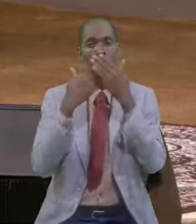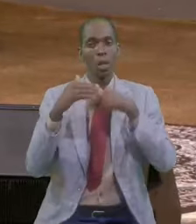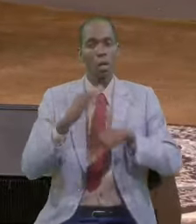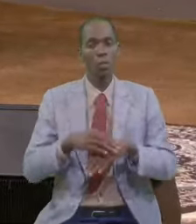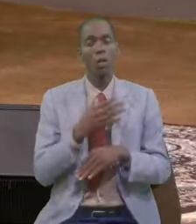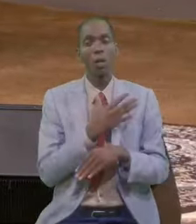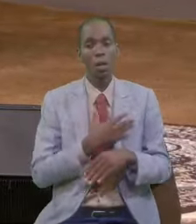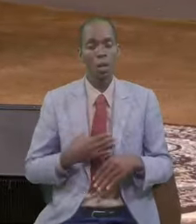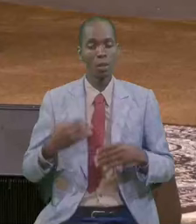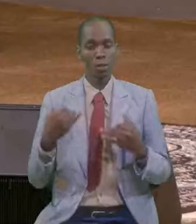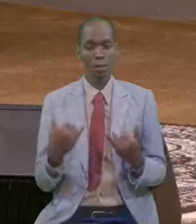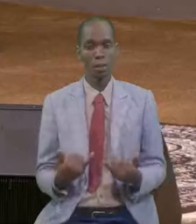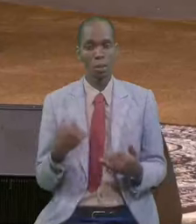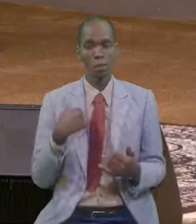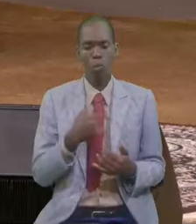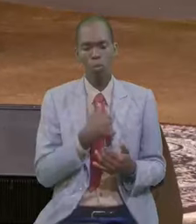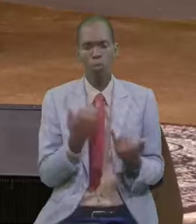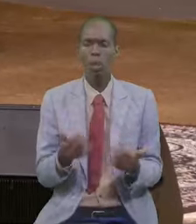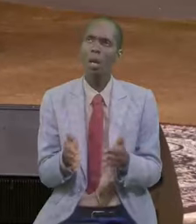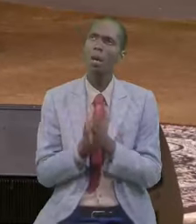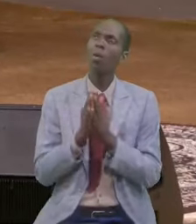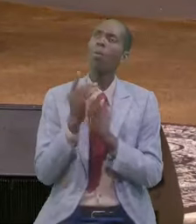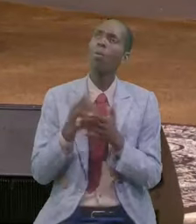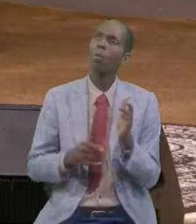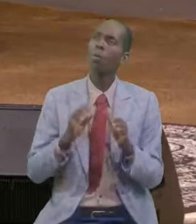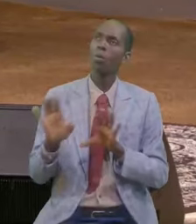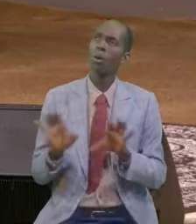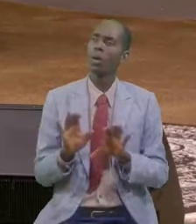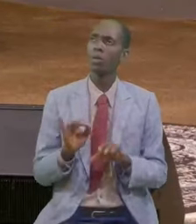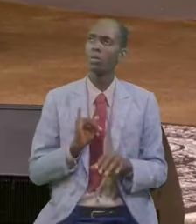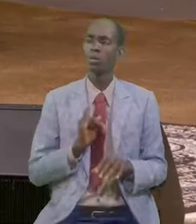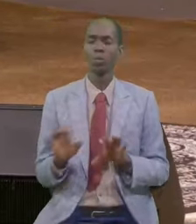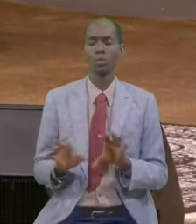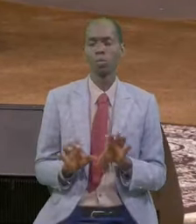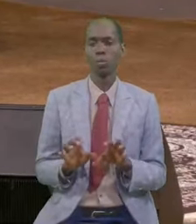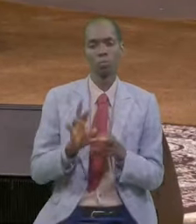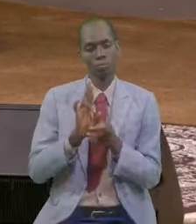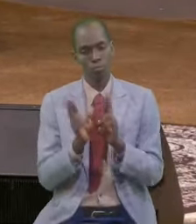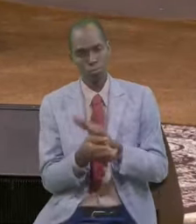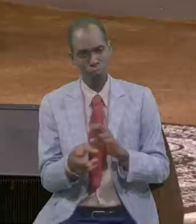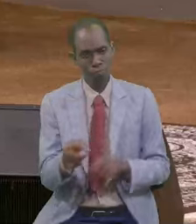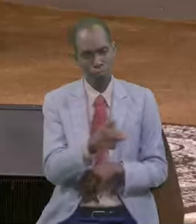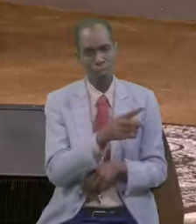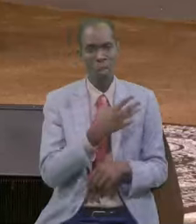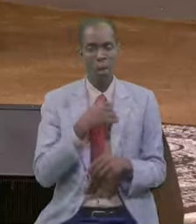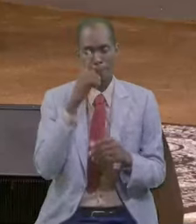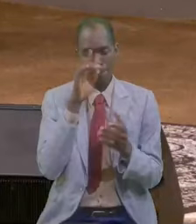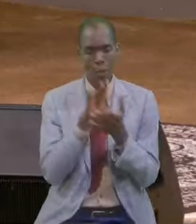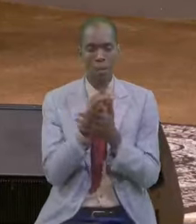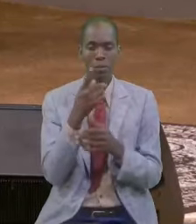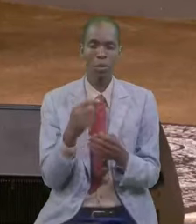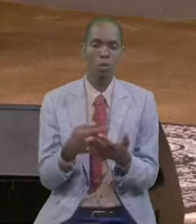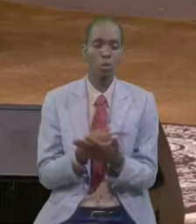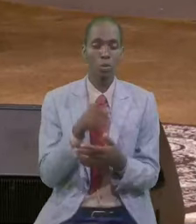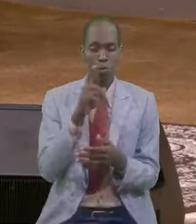si nous voulons aller au ciel, que dois-je faire? Repens-toi et crois à la bonne nouvelle. Alors,